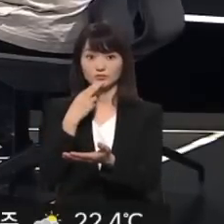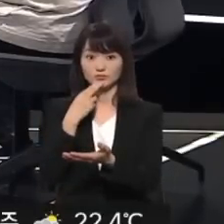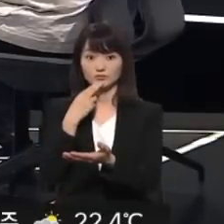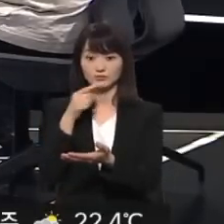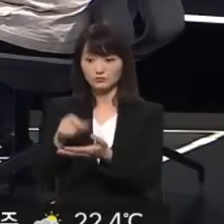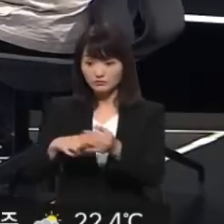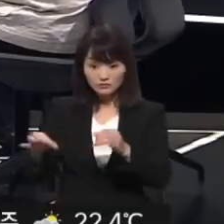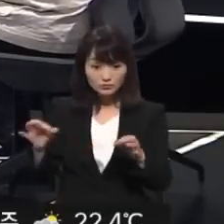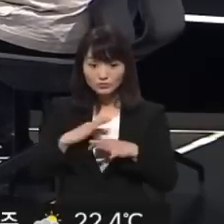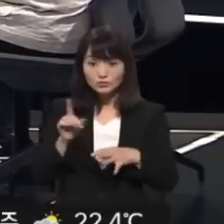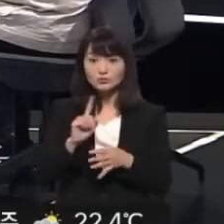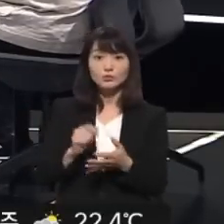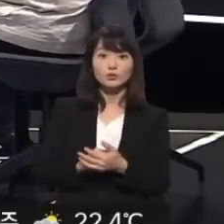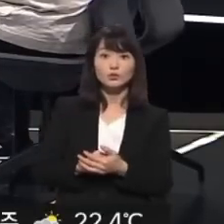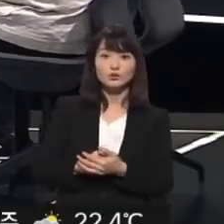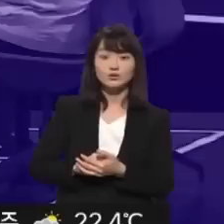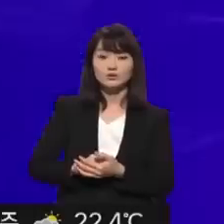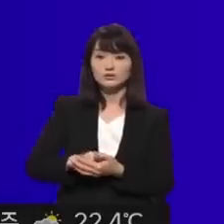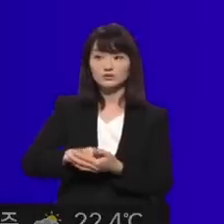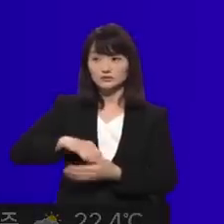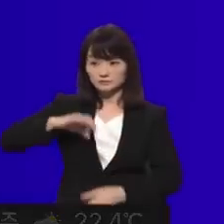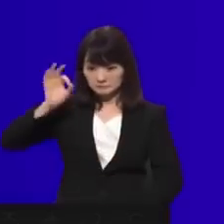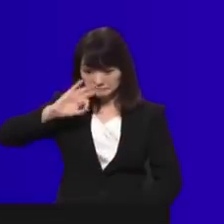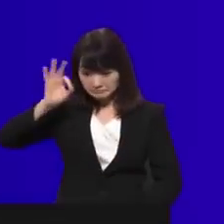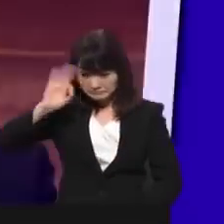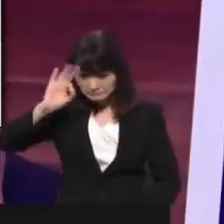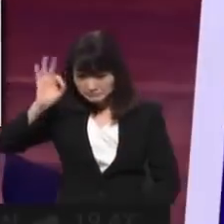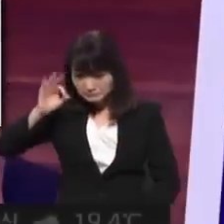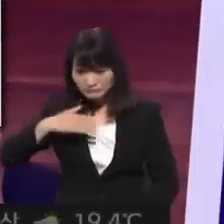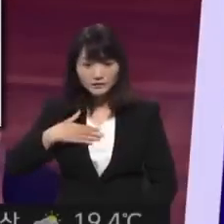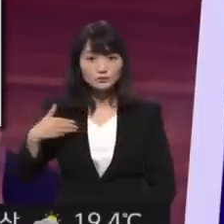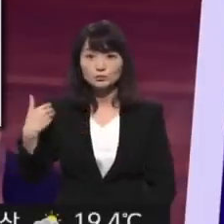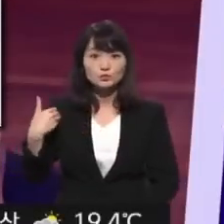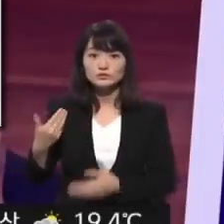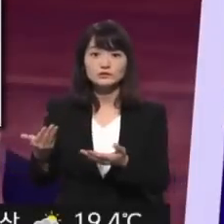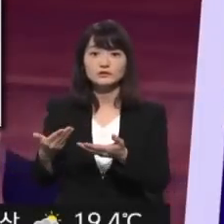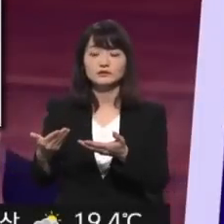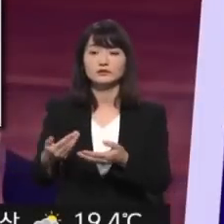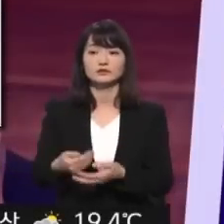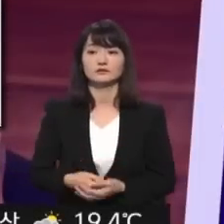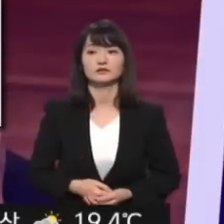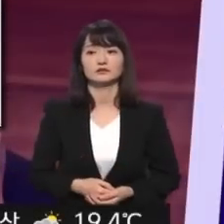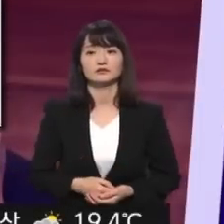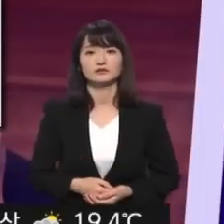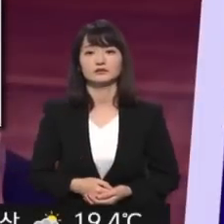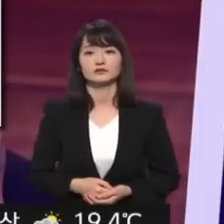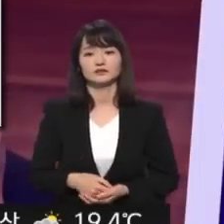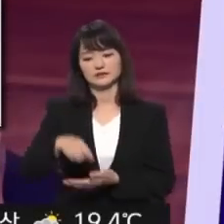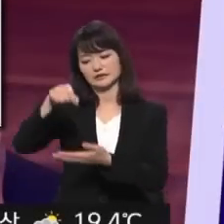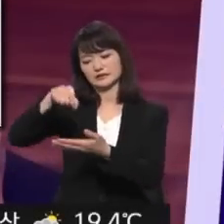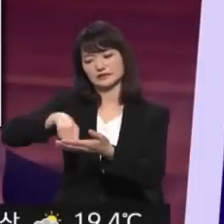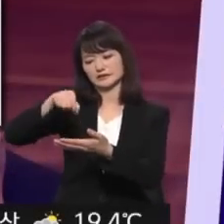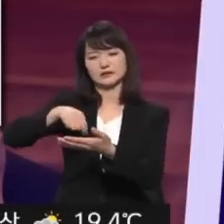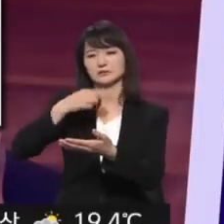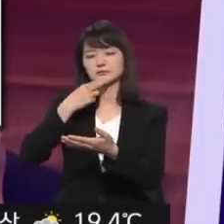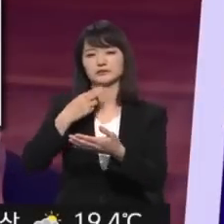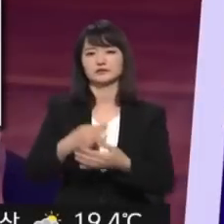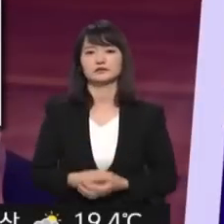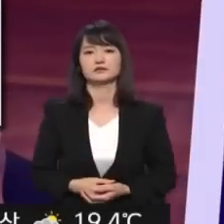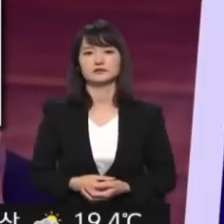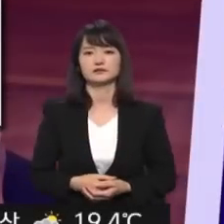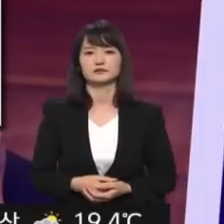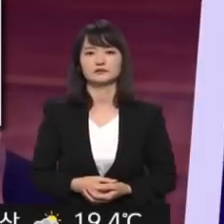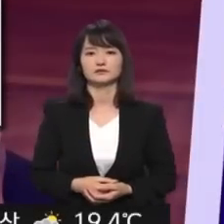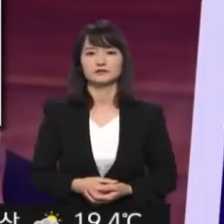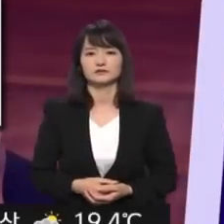그때 5천 나 내가 오뚜기 잣 1대 물 먹었다고 해 가거든요 나도 물은 이런일이 했는데 기사에 난 적이 없었습니다 보도가